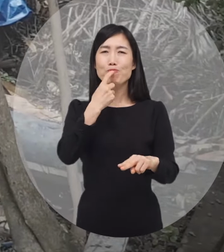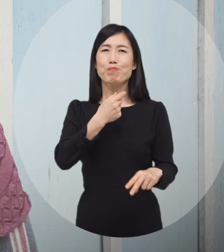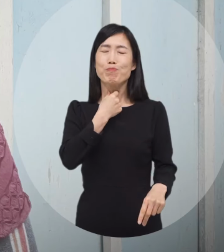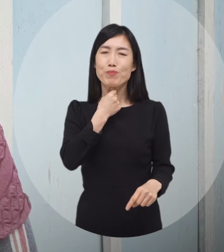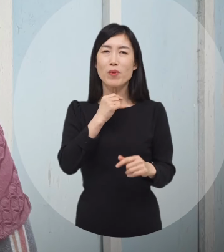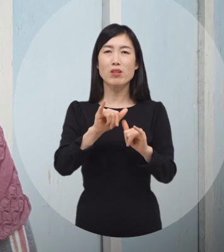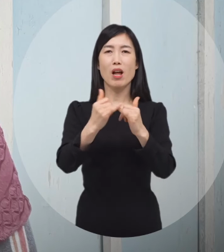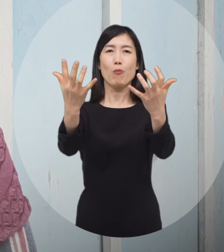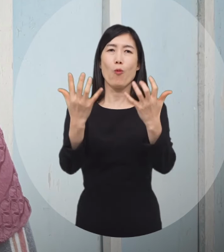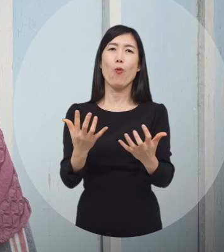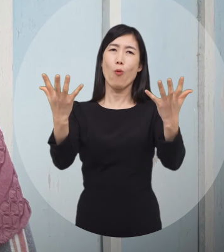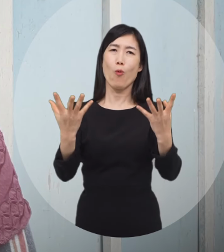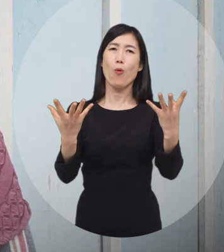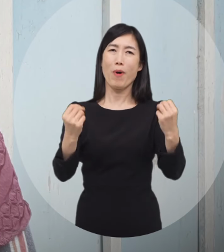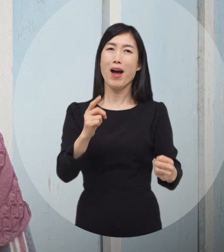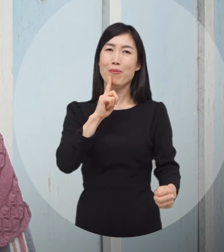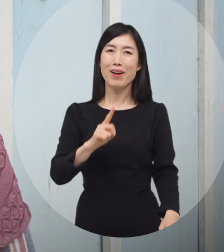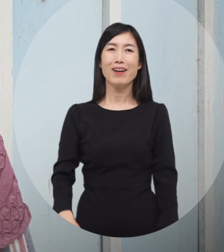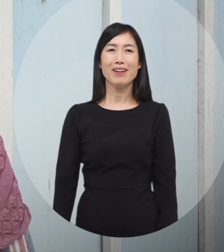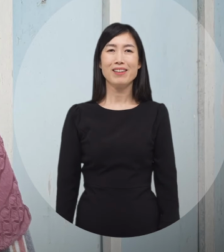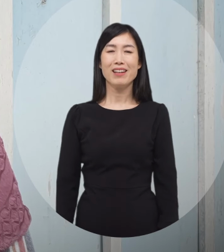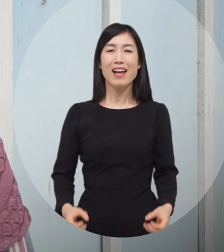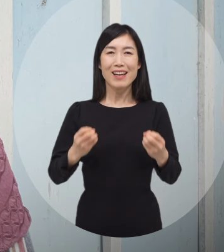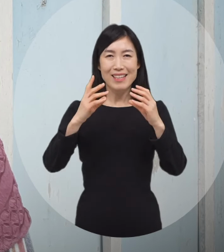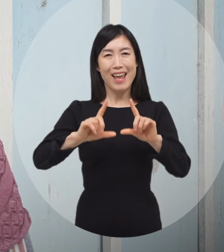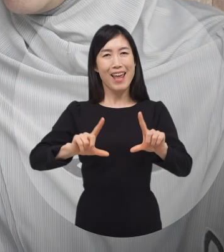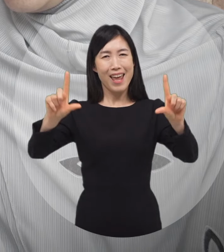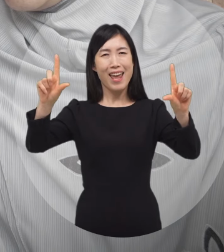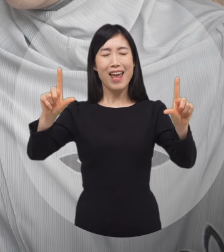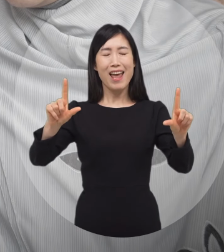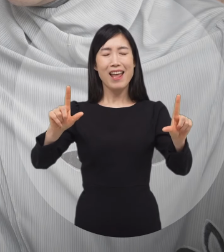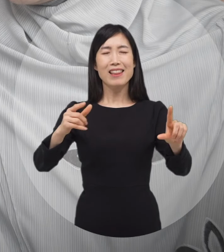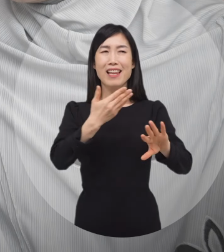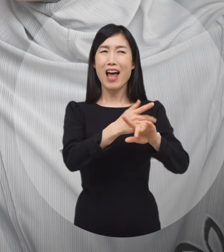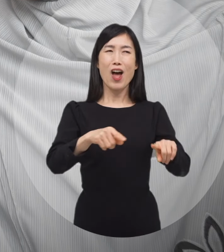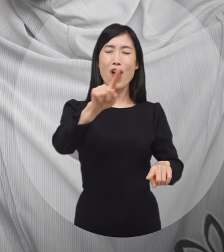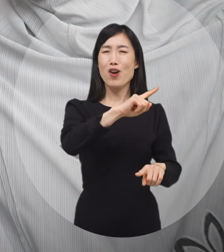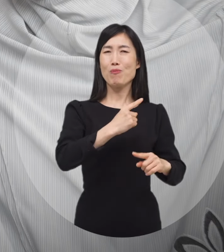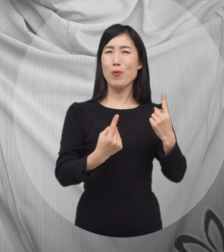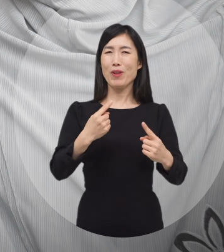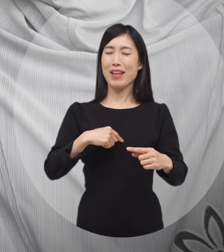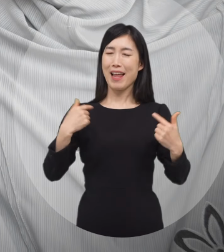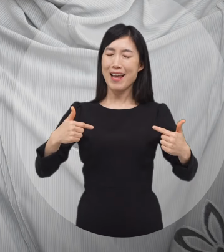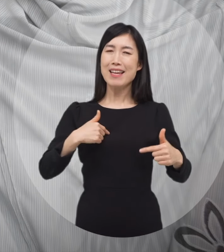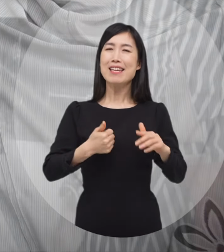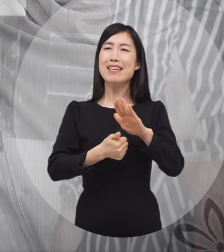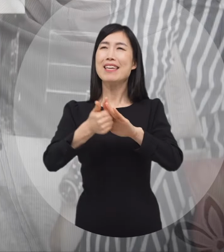찾습니다. 이젠 새해를 누구보다 희망으로 기다리고 있습니다.